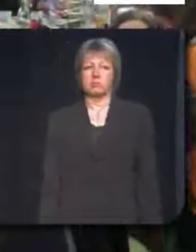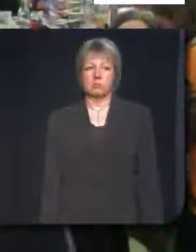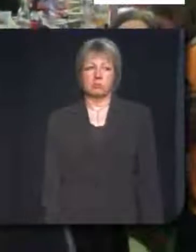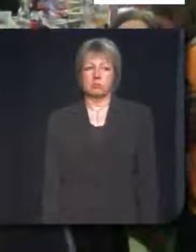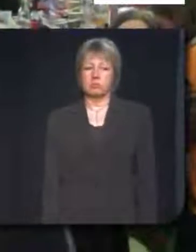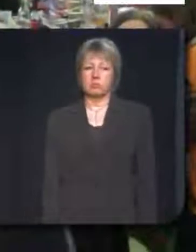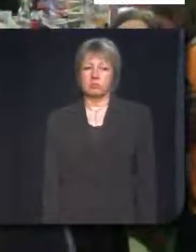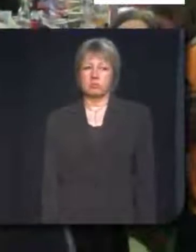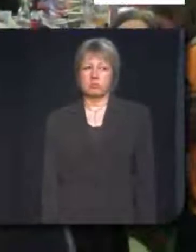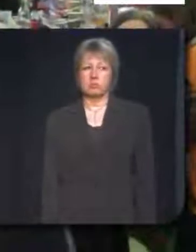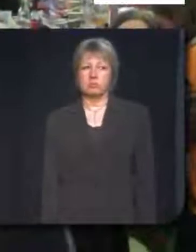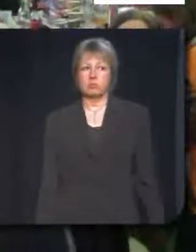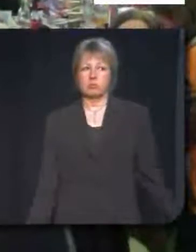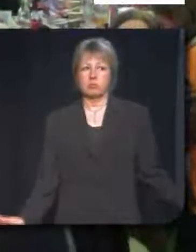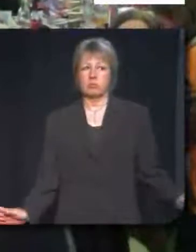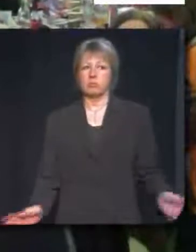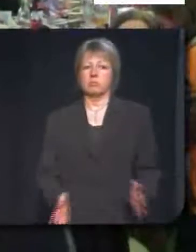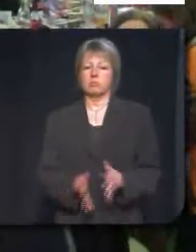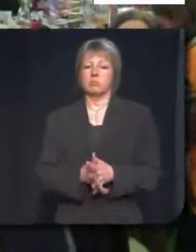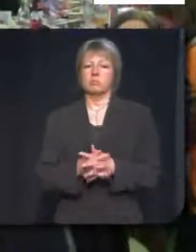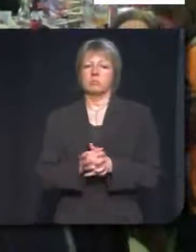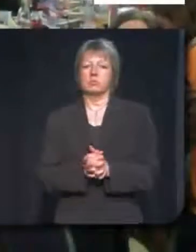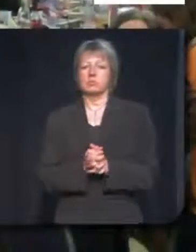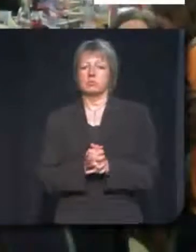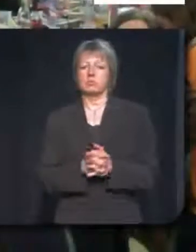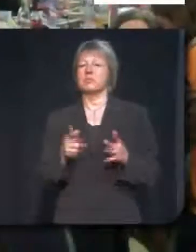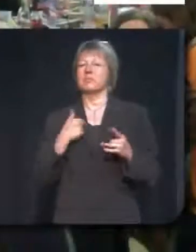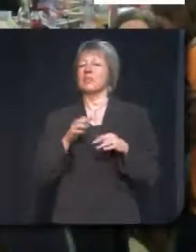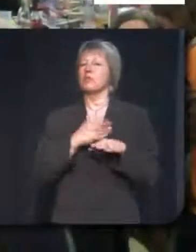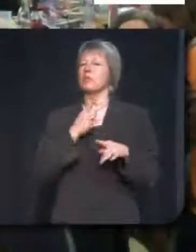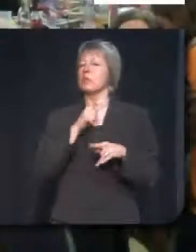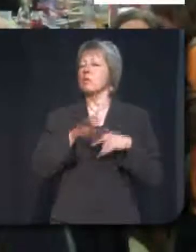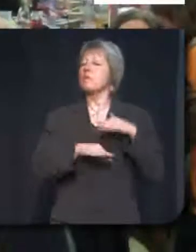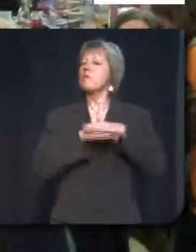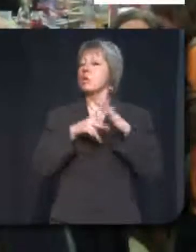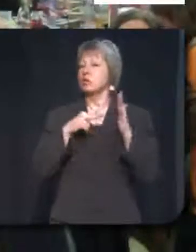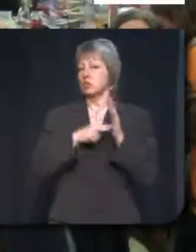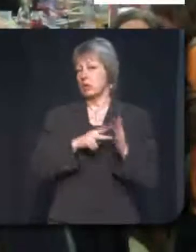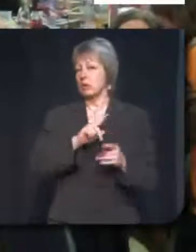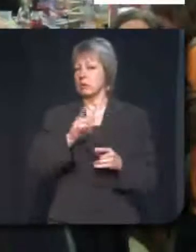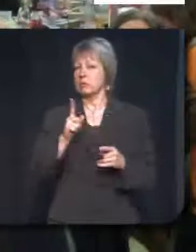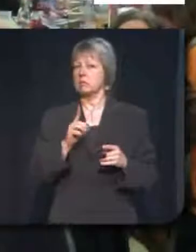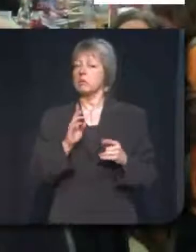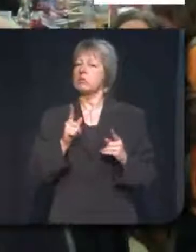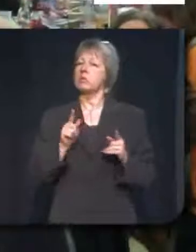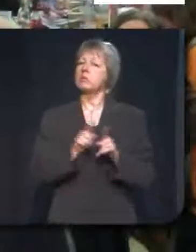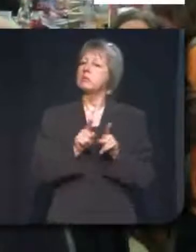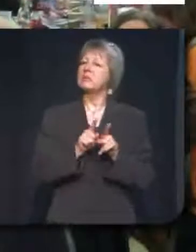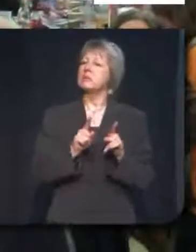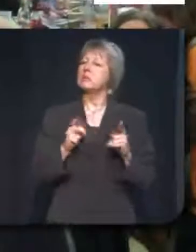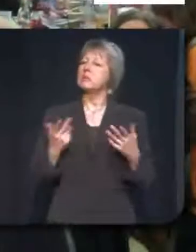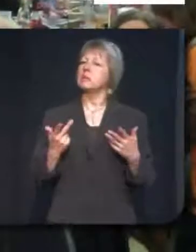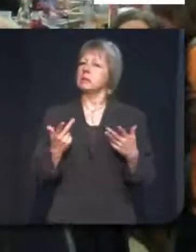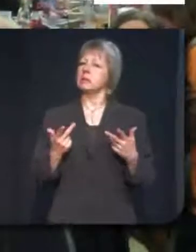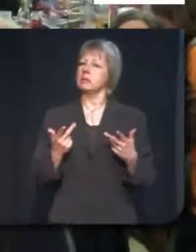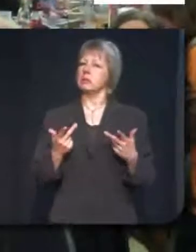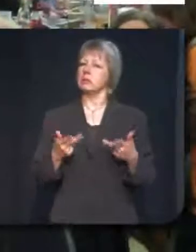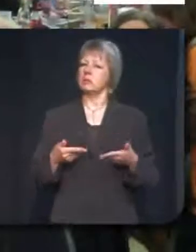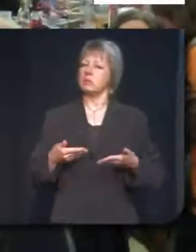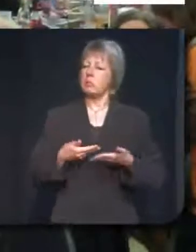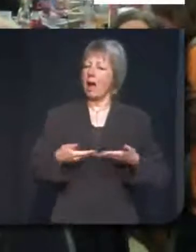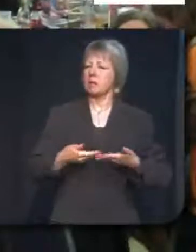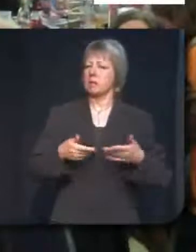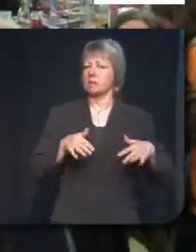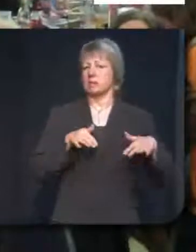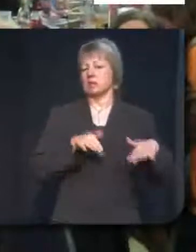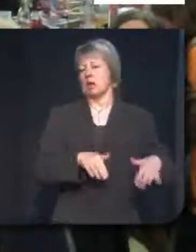vollständig aber den kann man immer nur vervollständigen aber wir haben dann eben schon mal einen Grundmuster da und der ESM muss